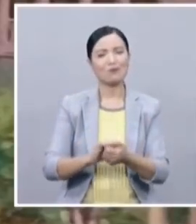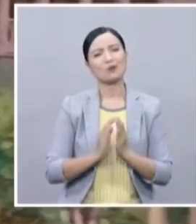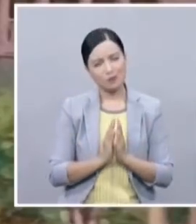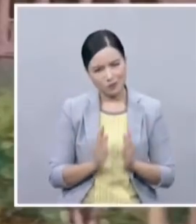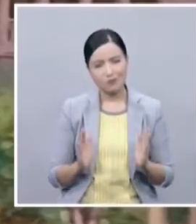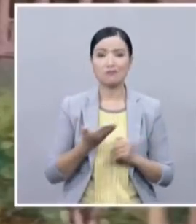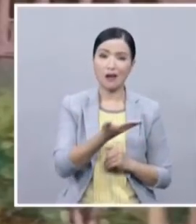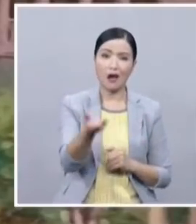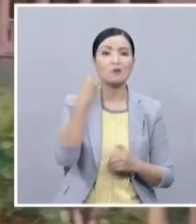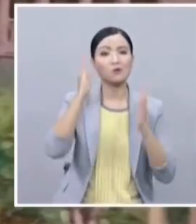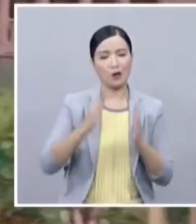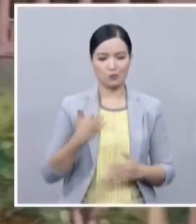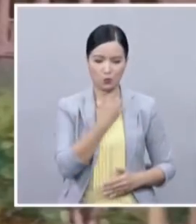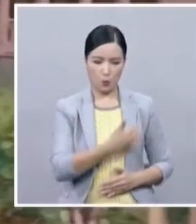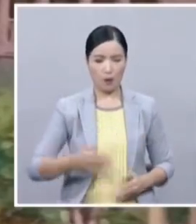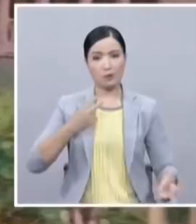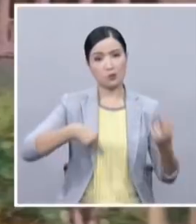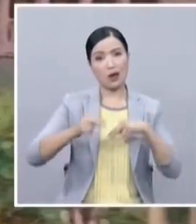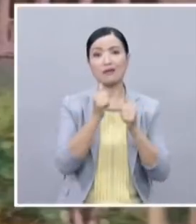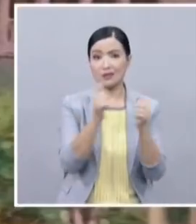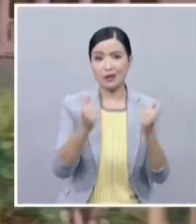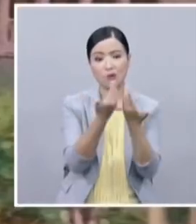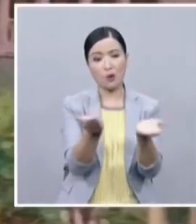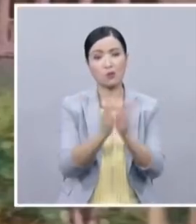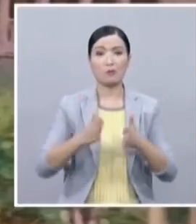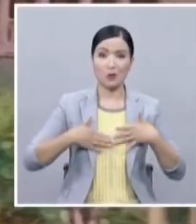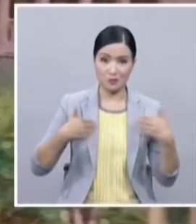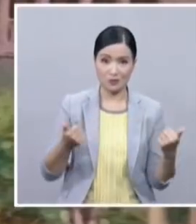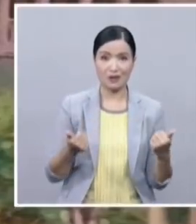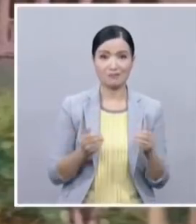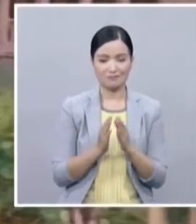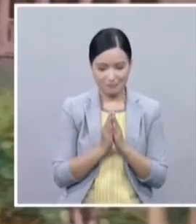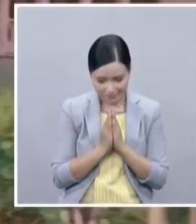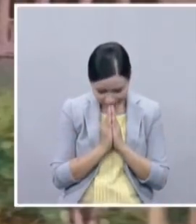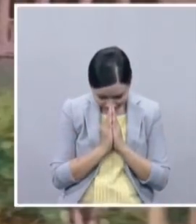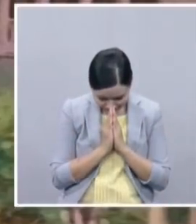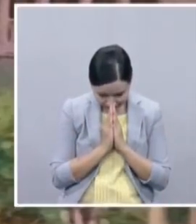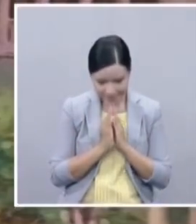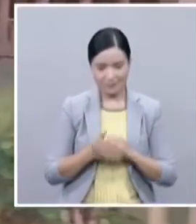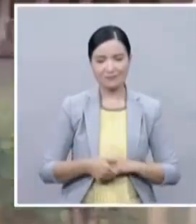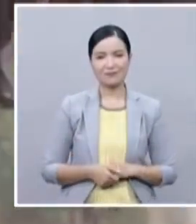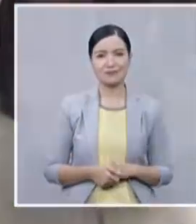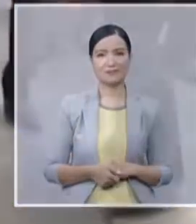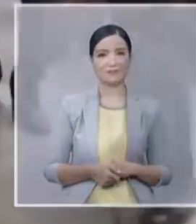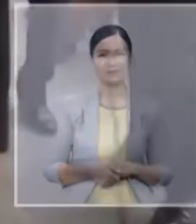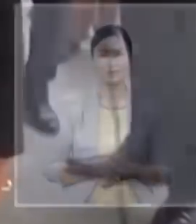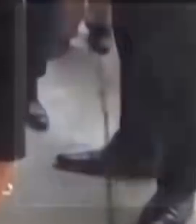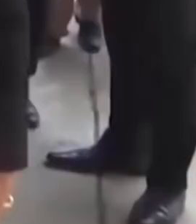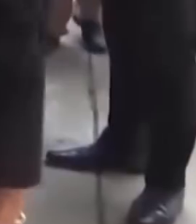ณนะครับขอให้ทุกคนรักษาสุขภาพทุกครอบครัวมีความสุขสวัสดีครับ ฉัน